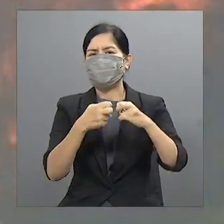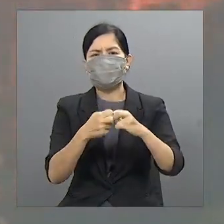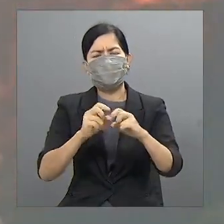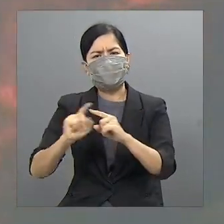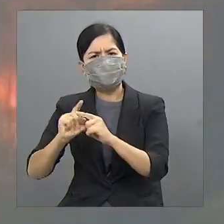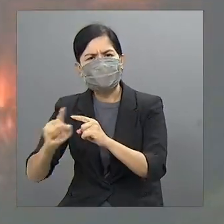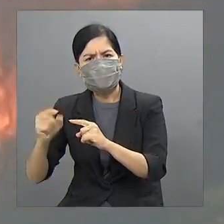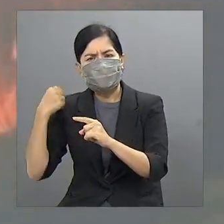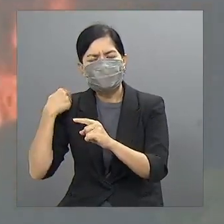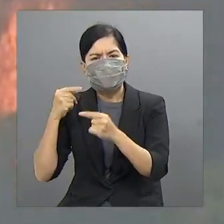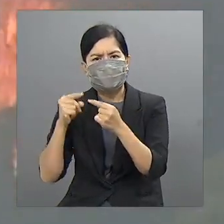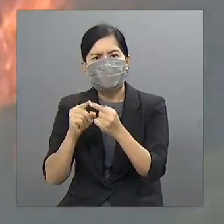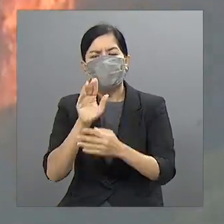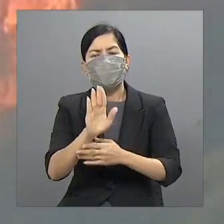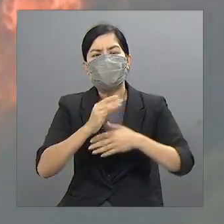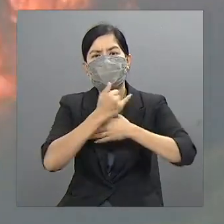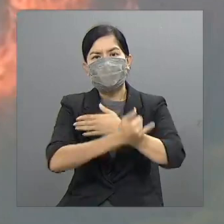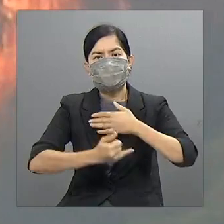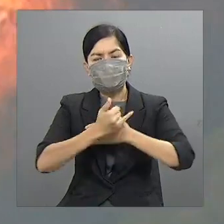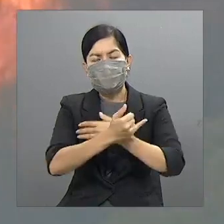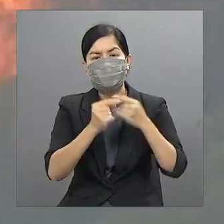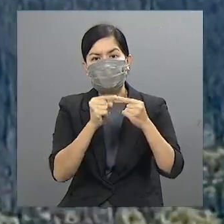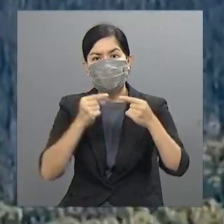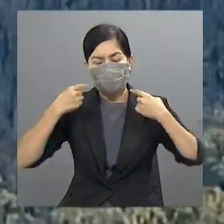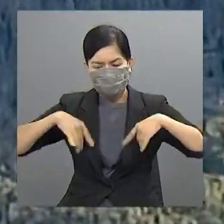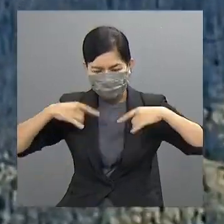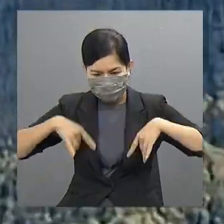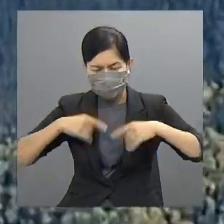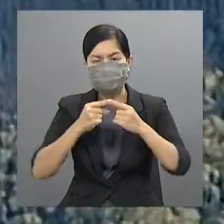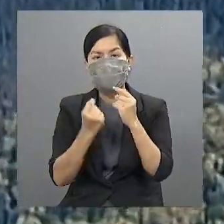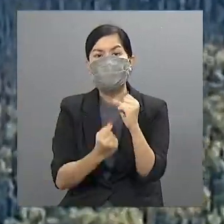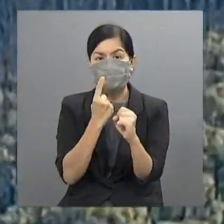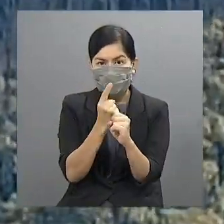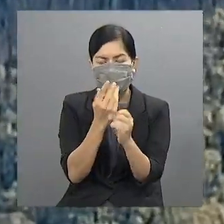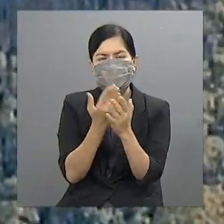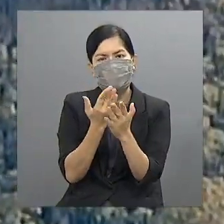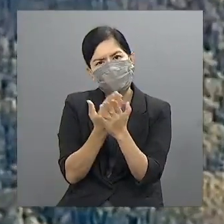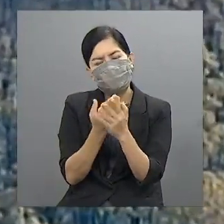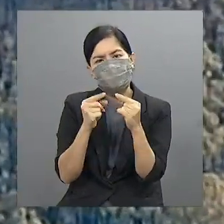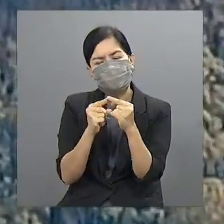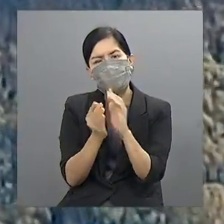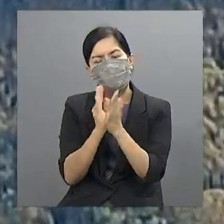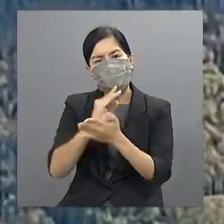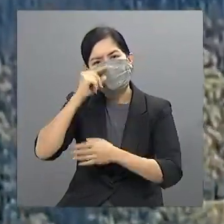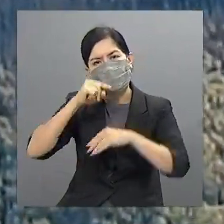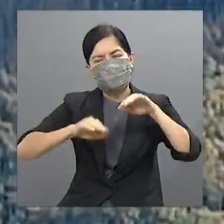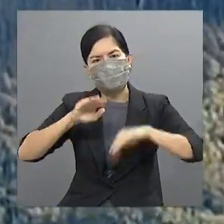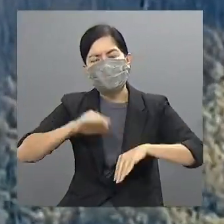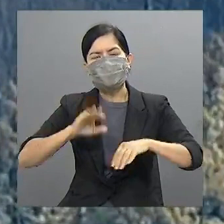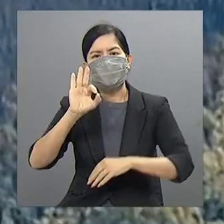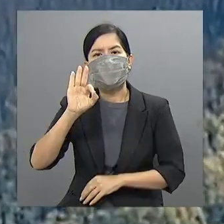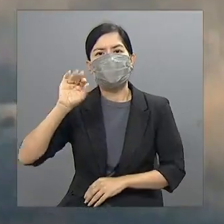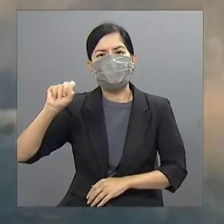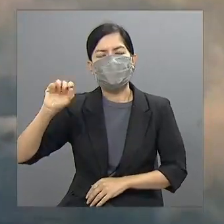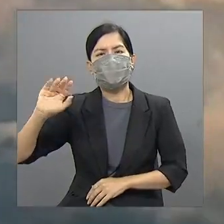ฉลี่ยนะคะปีละ 38,000 ล้านดอลลาร์ออสเตรเลียหรือว่าราวๆ 950,000 ล้านบาทค่ะ